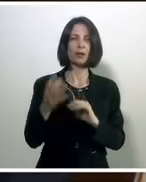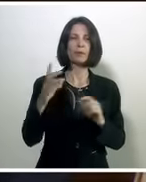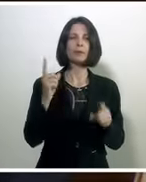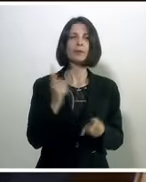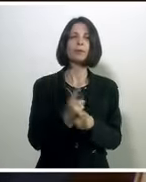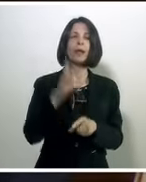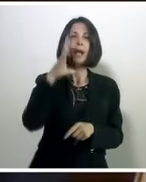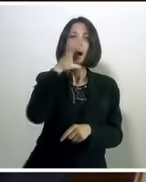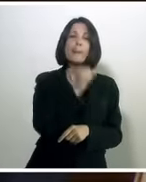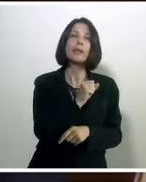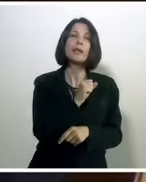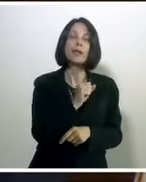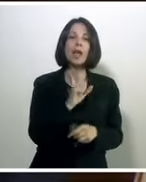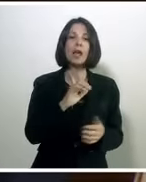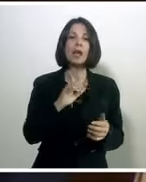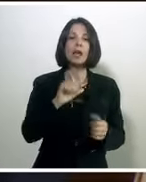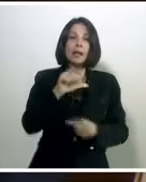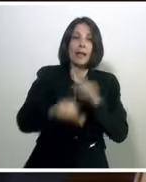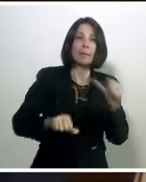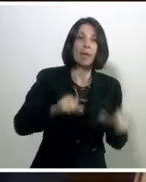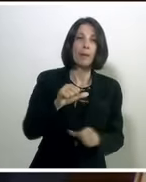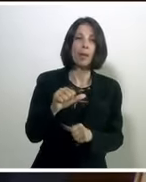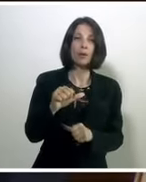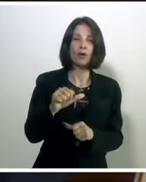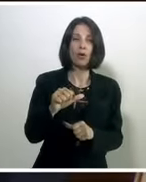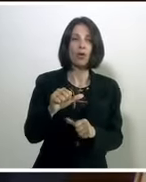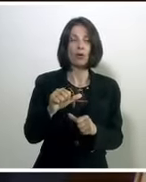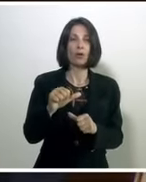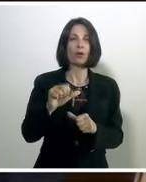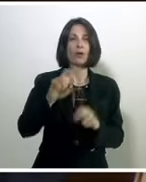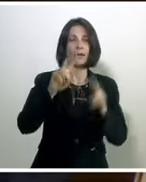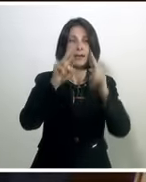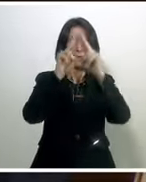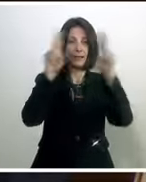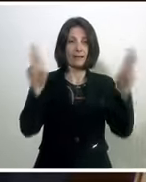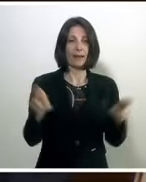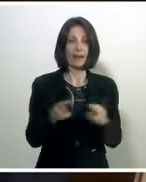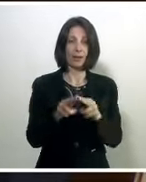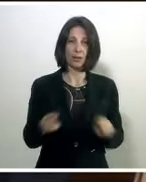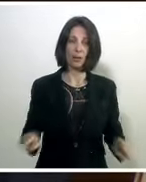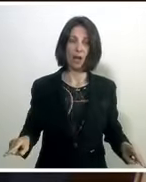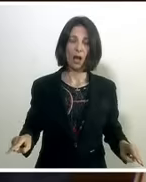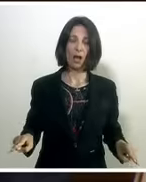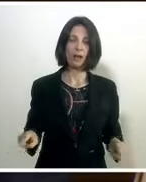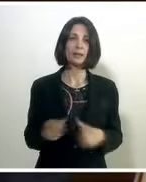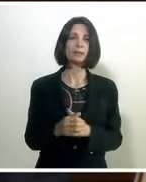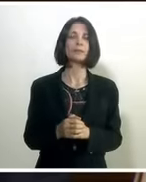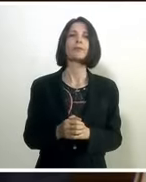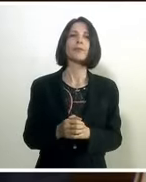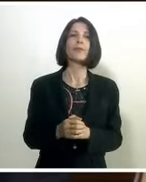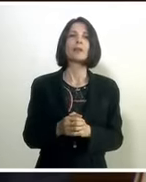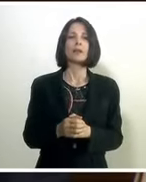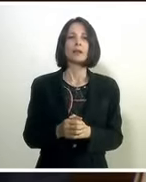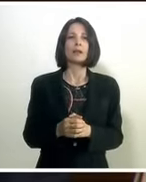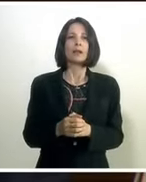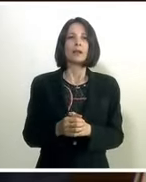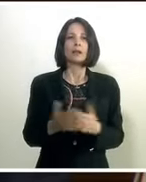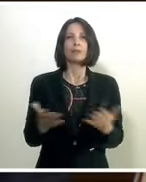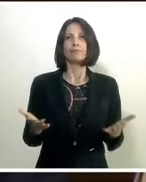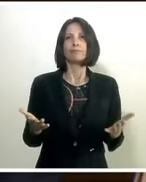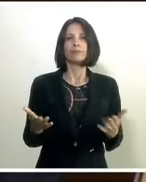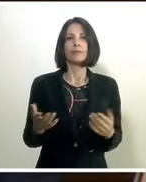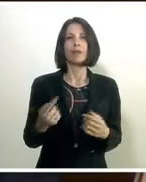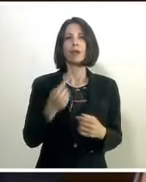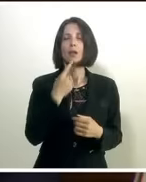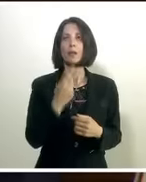sistema internazionale per usare la cronologia impiegata da osb nel suo Il Secolo breve è come se si passasse